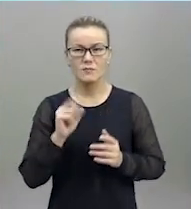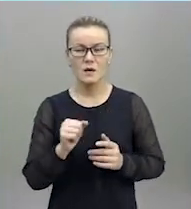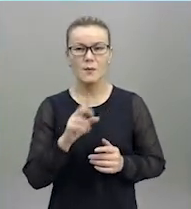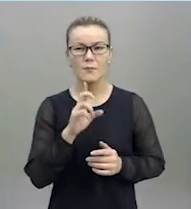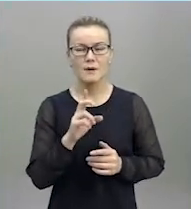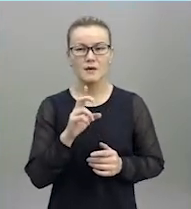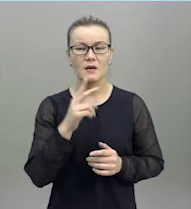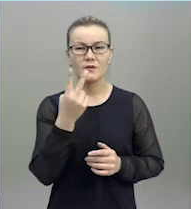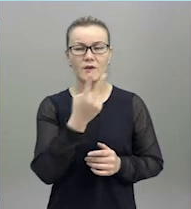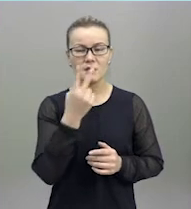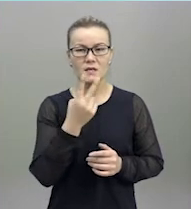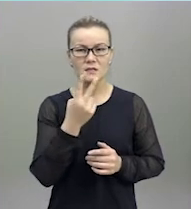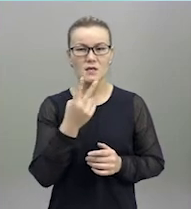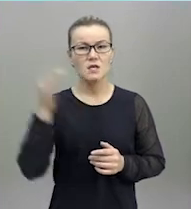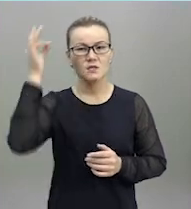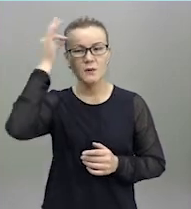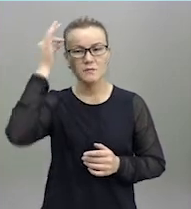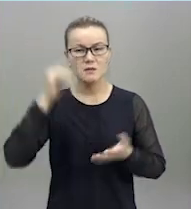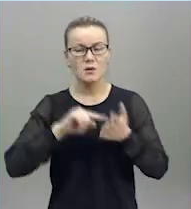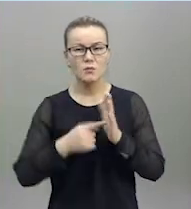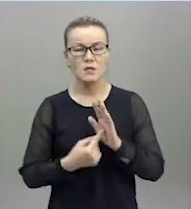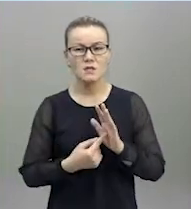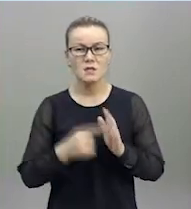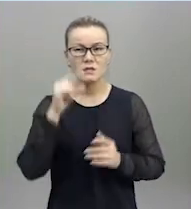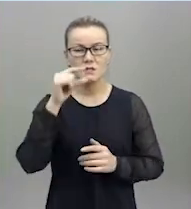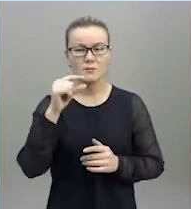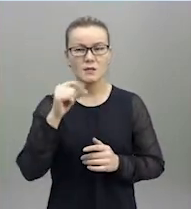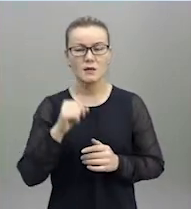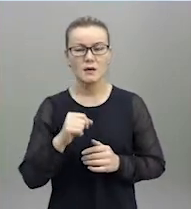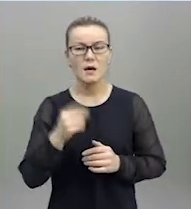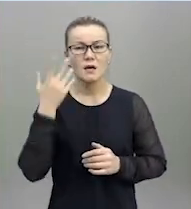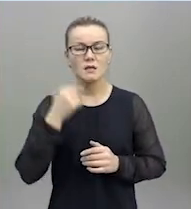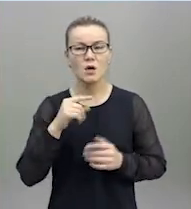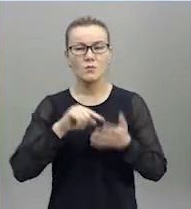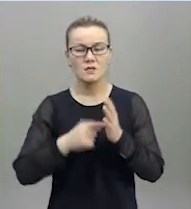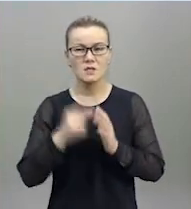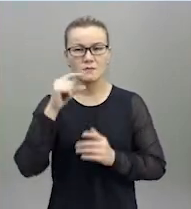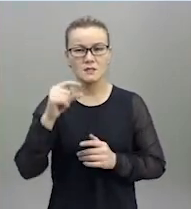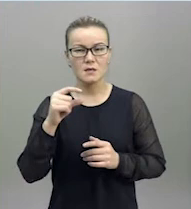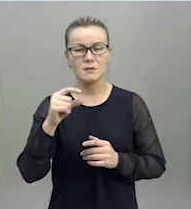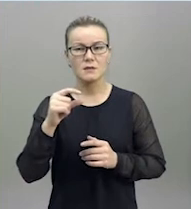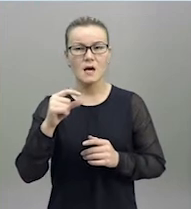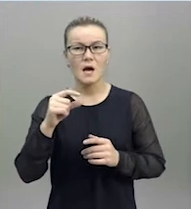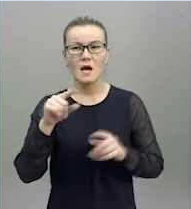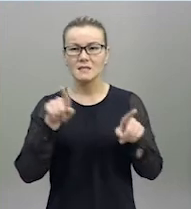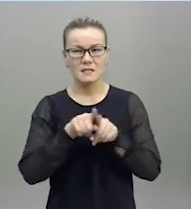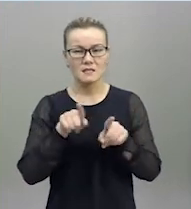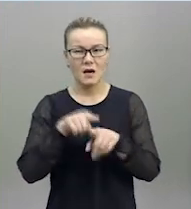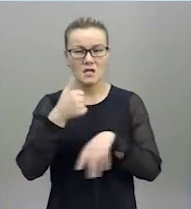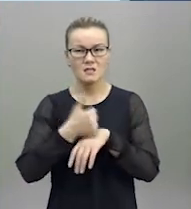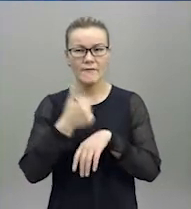квадрате вспоминаем умножении степеней при умножении степеней с одинаковыми основаниями